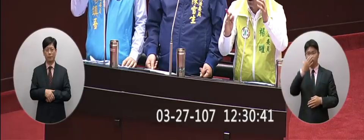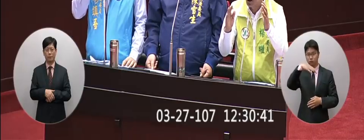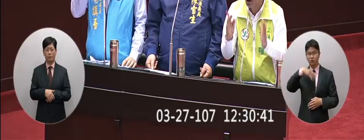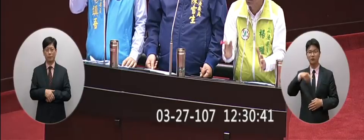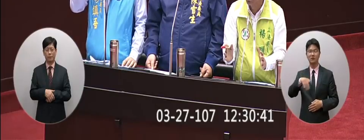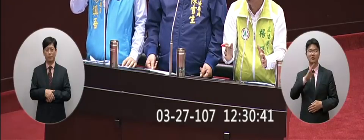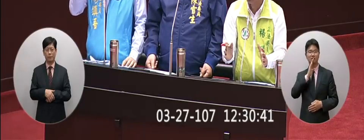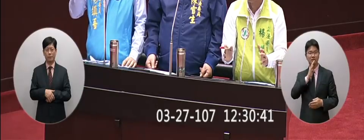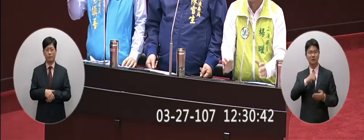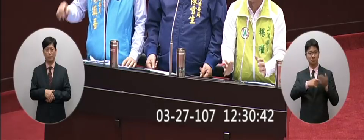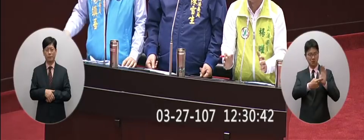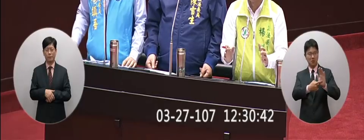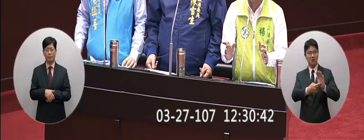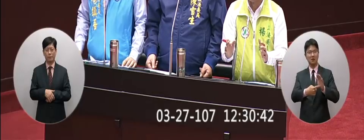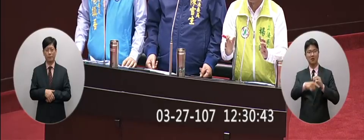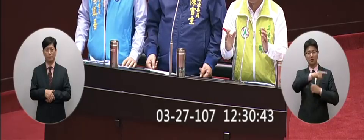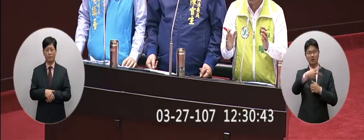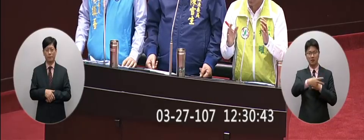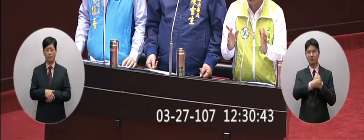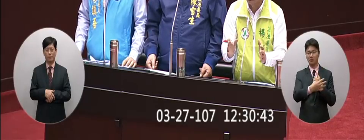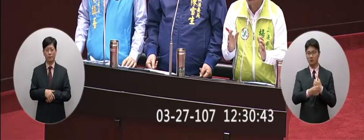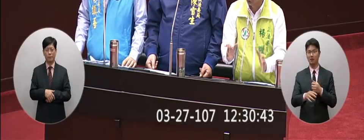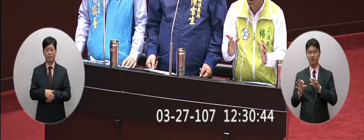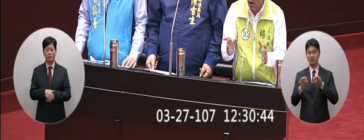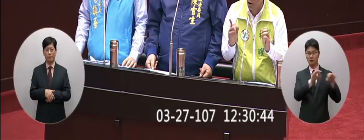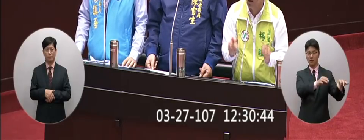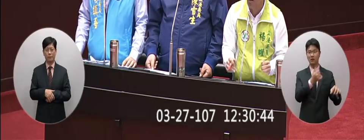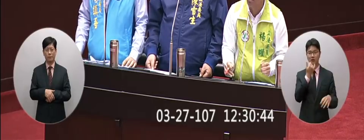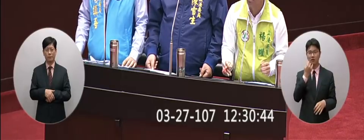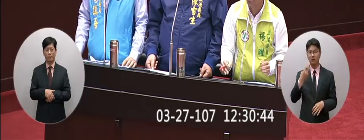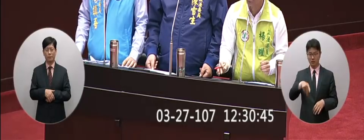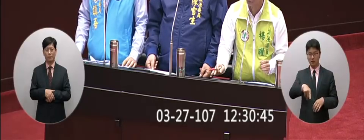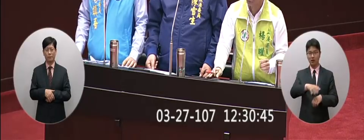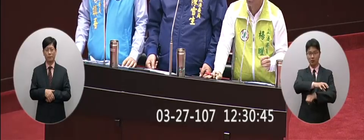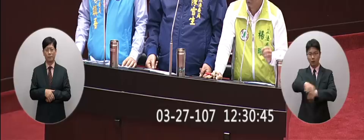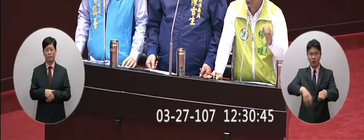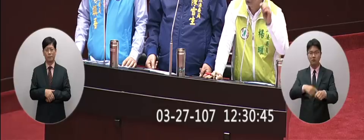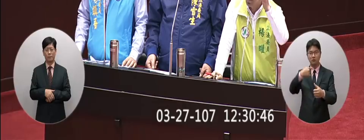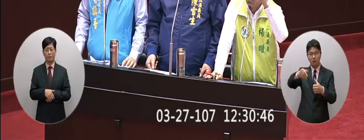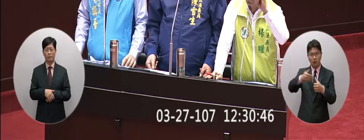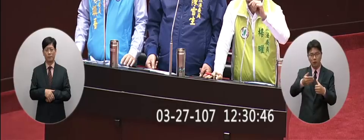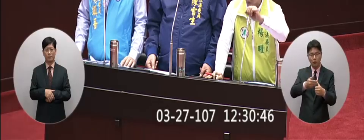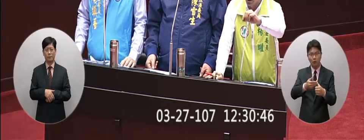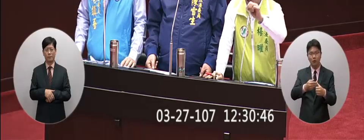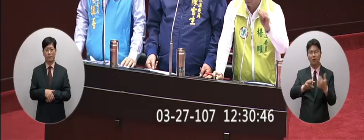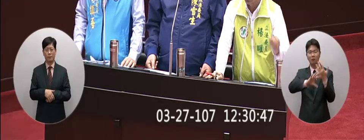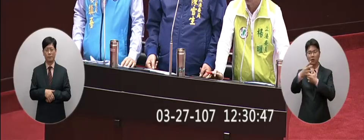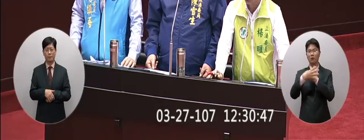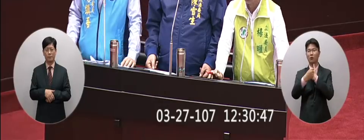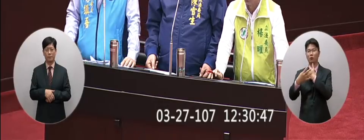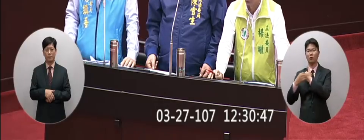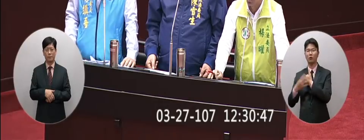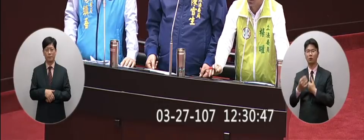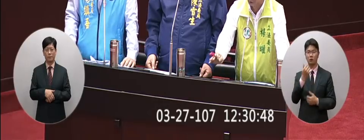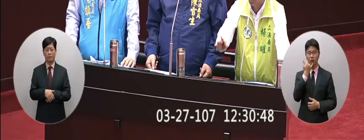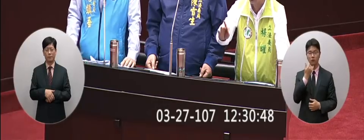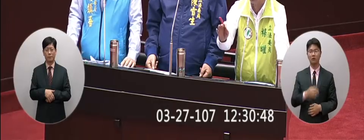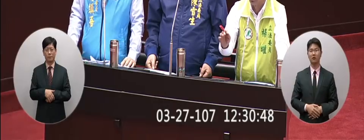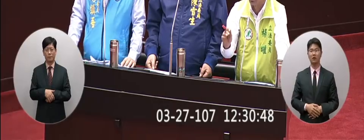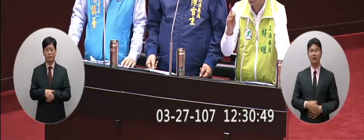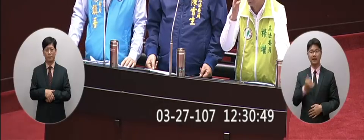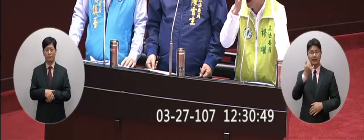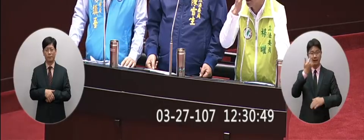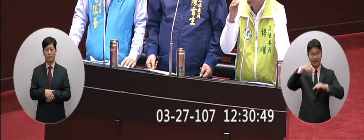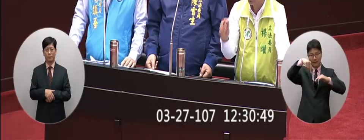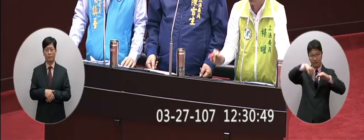后做成环境教育的教材。因为所有的海底尘网，我曾经看